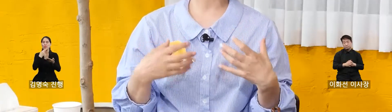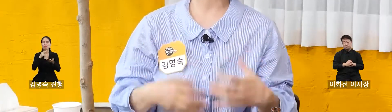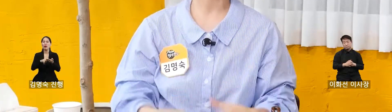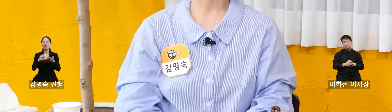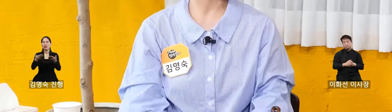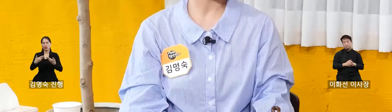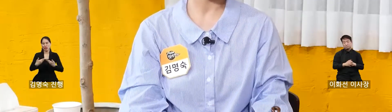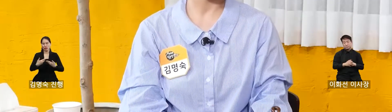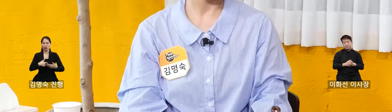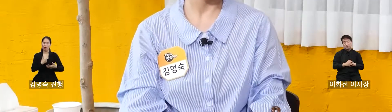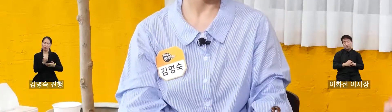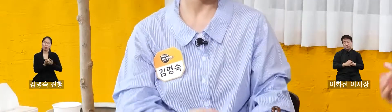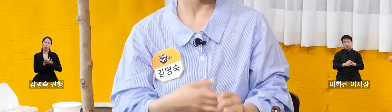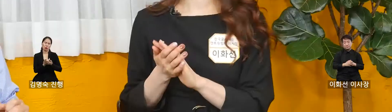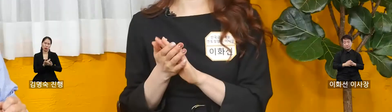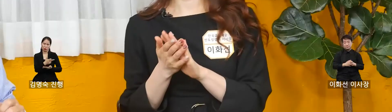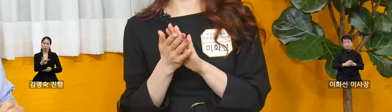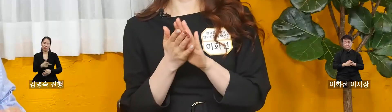감동은 다르더라고요.